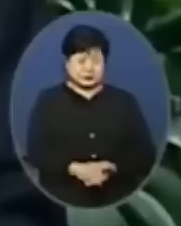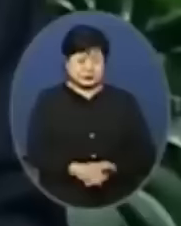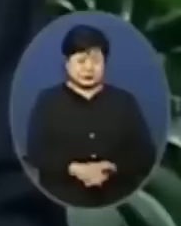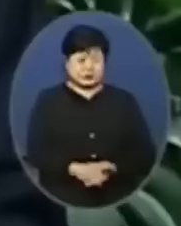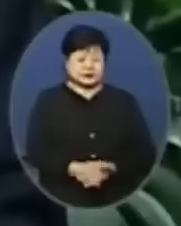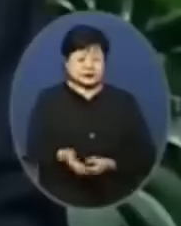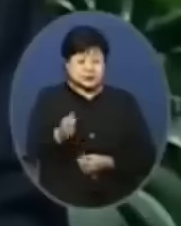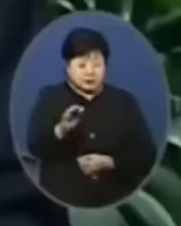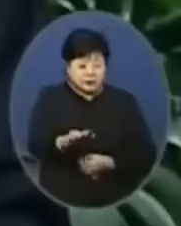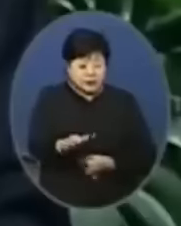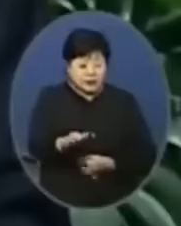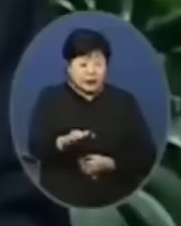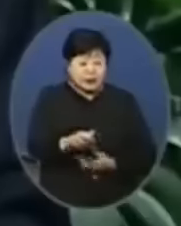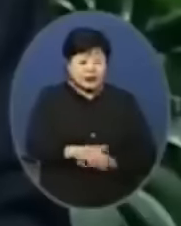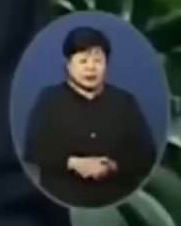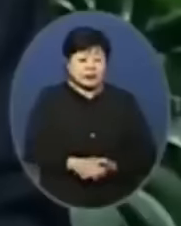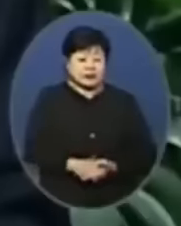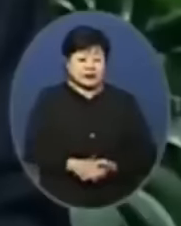그런데